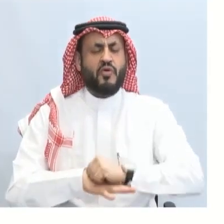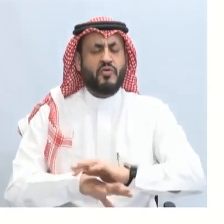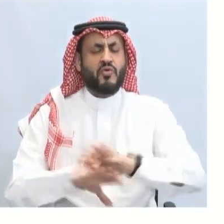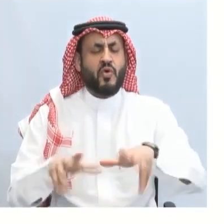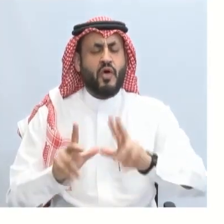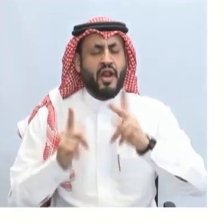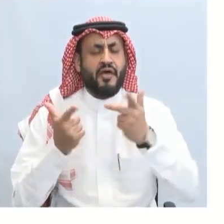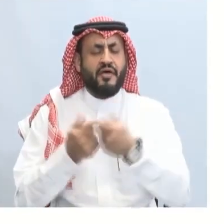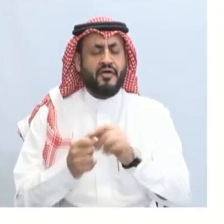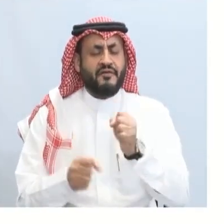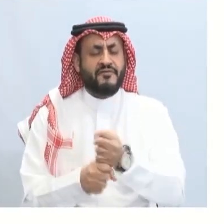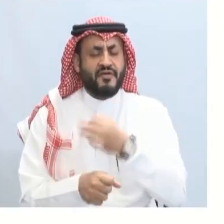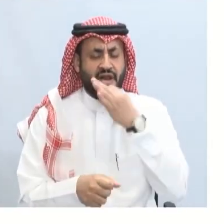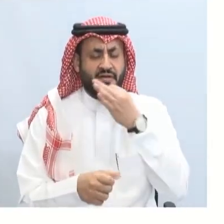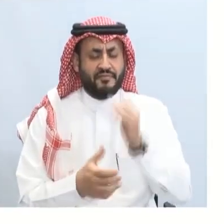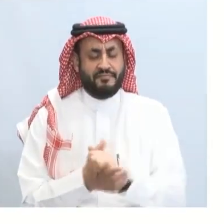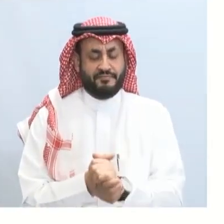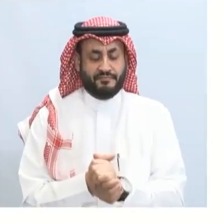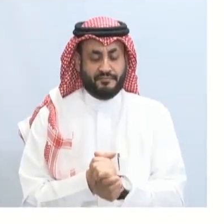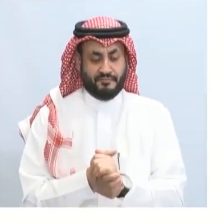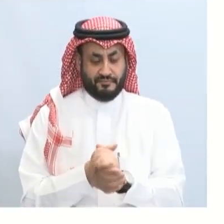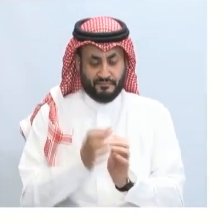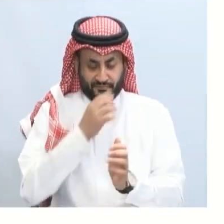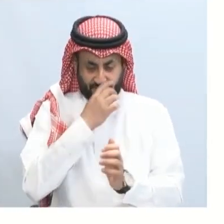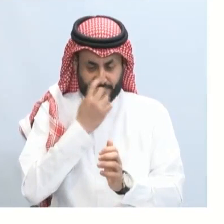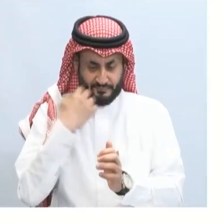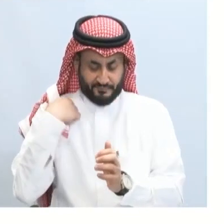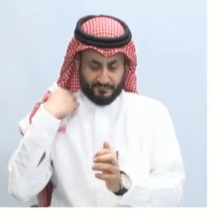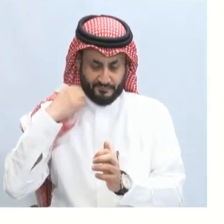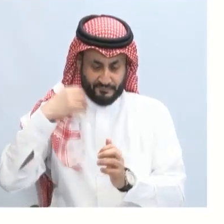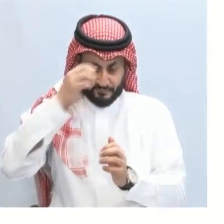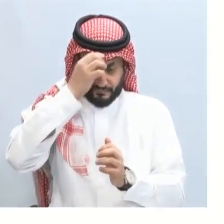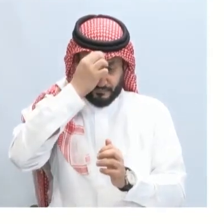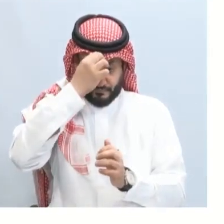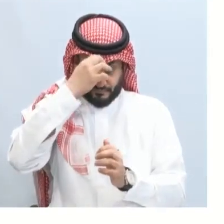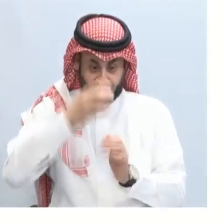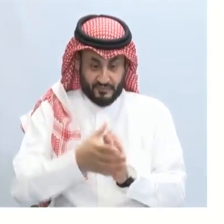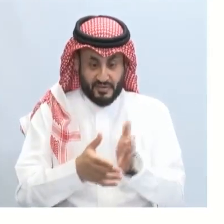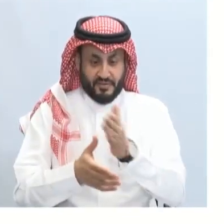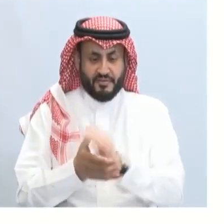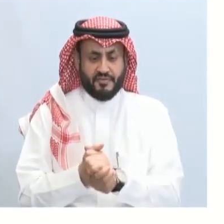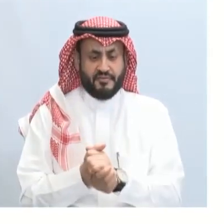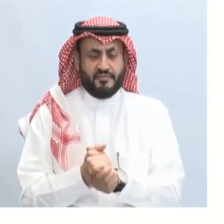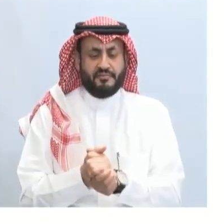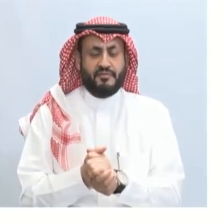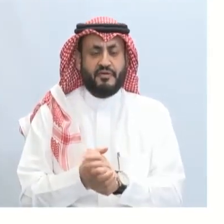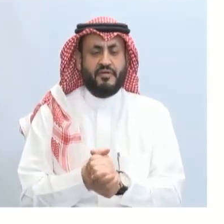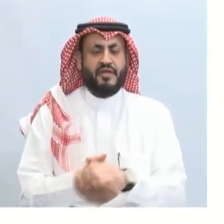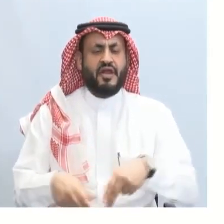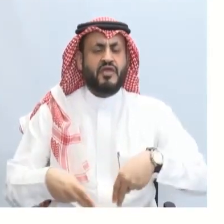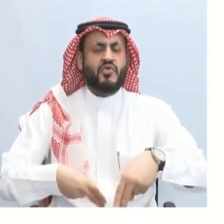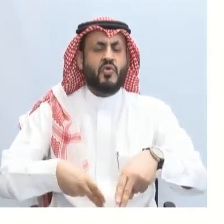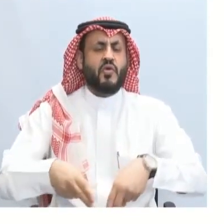ما يترتب على اقواله وافعاله من نتائج بالنسبه لتعريف السلوك